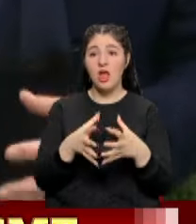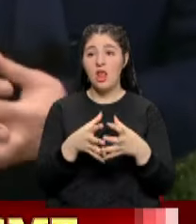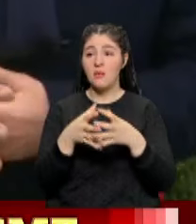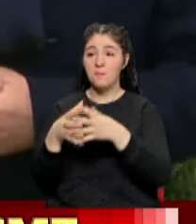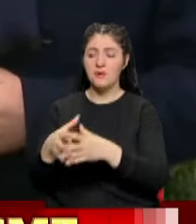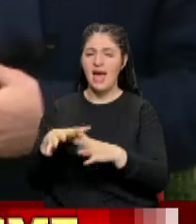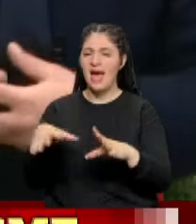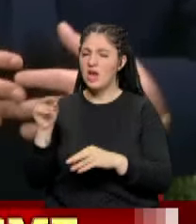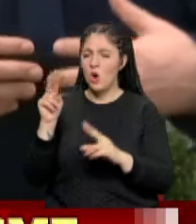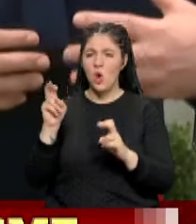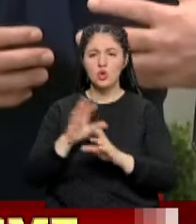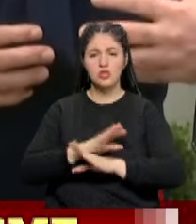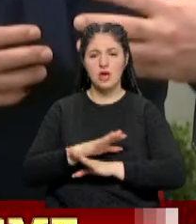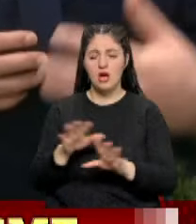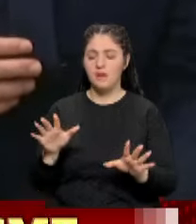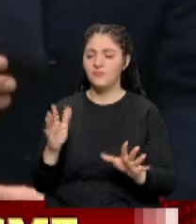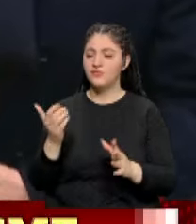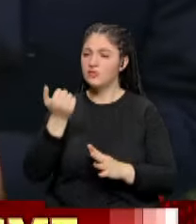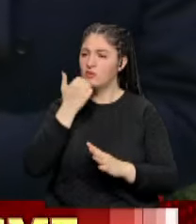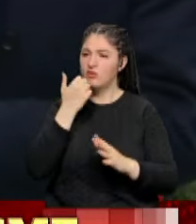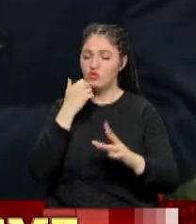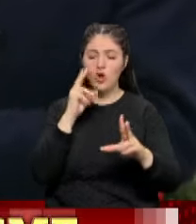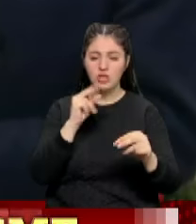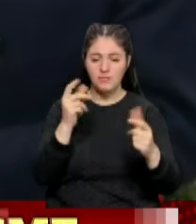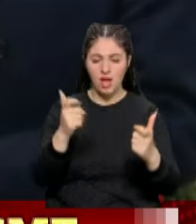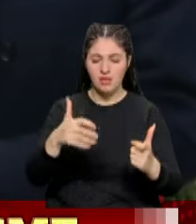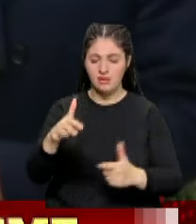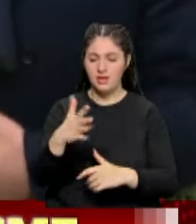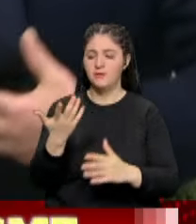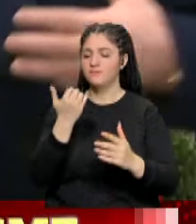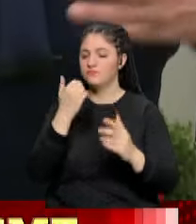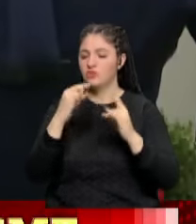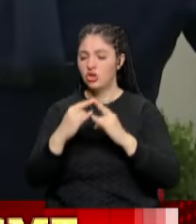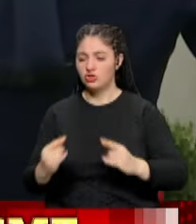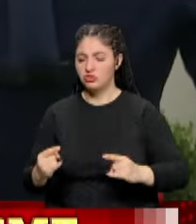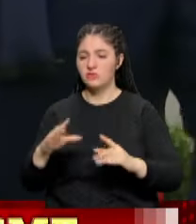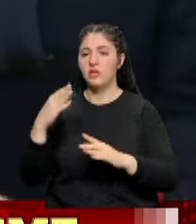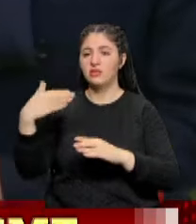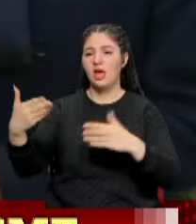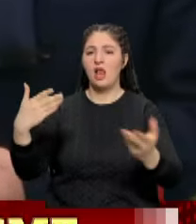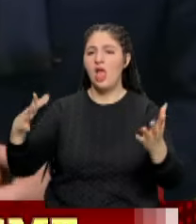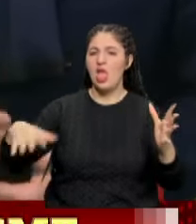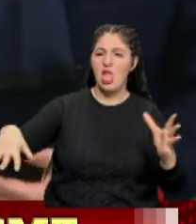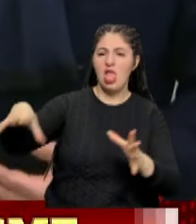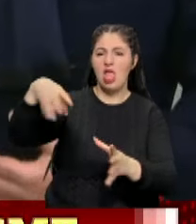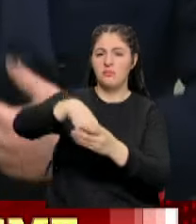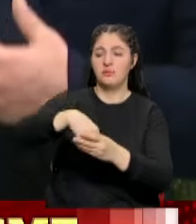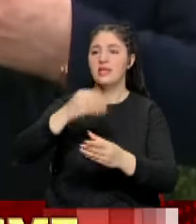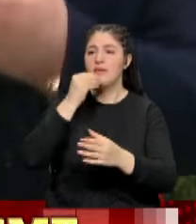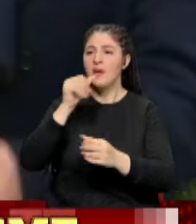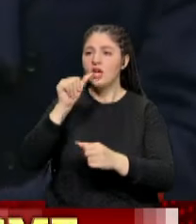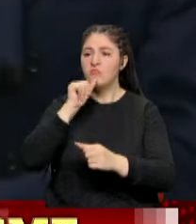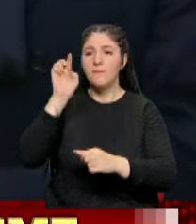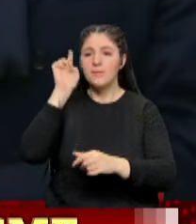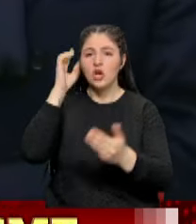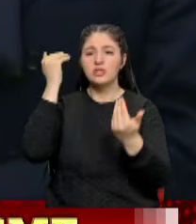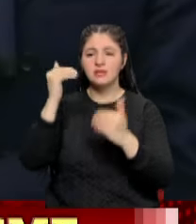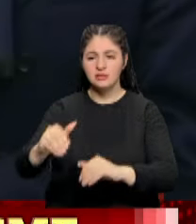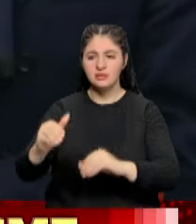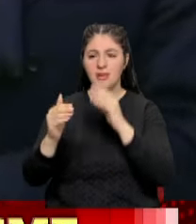Her konuda, yani geçici konaklama alanlarından, çadırından veya diğer hususlarına kadar, yeme içmesinden